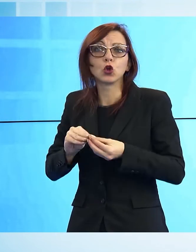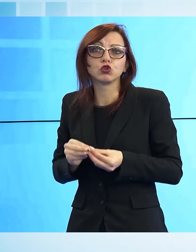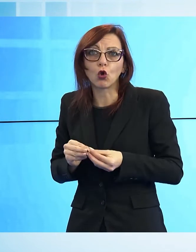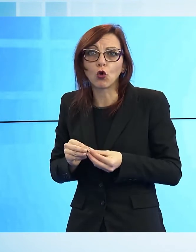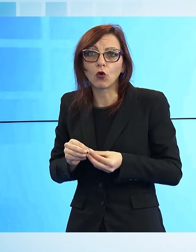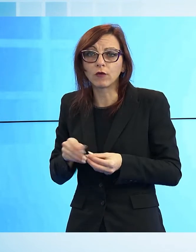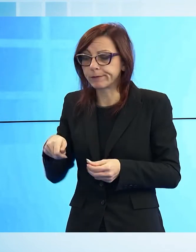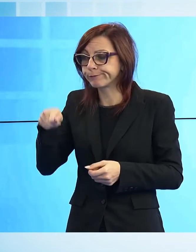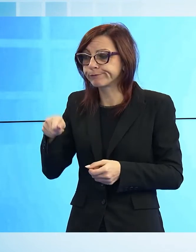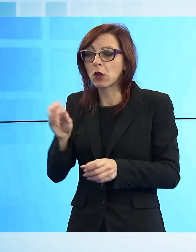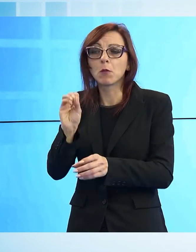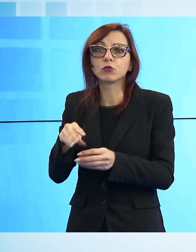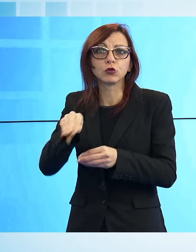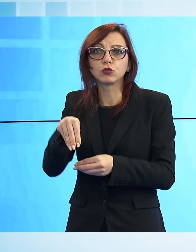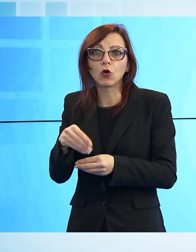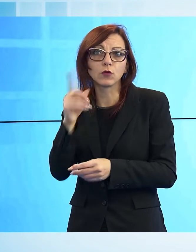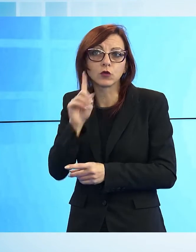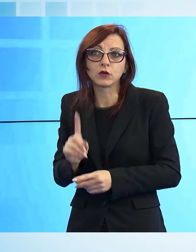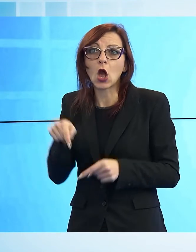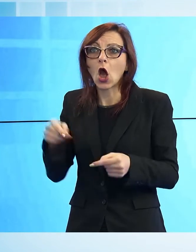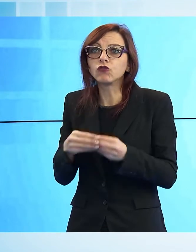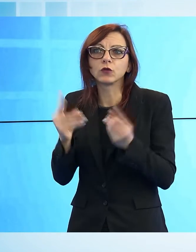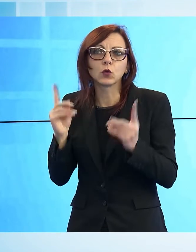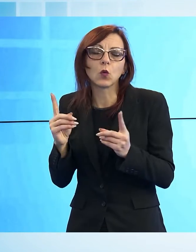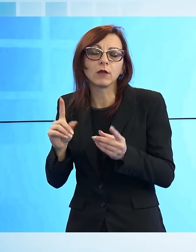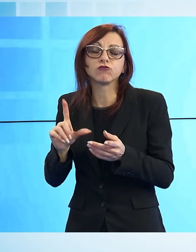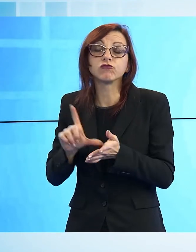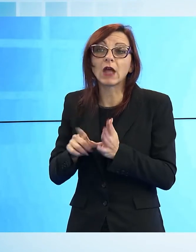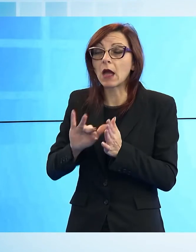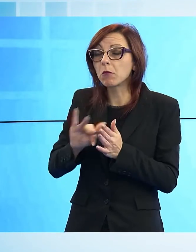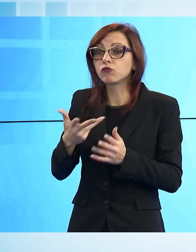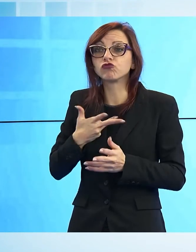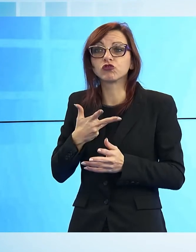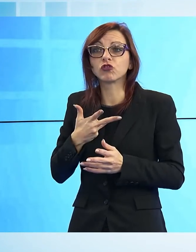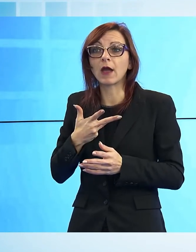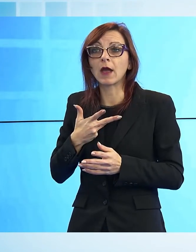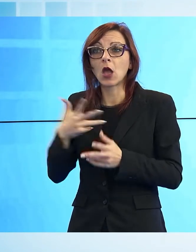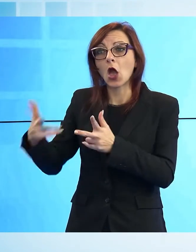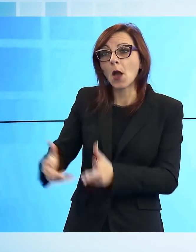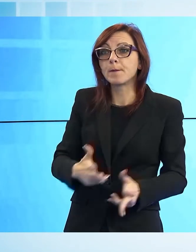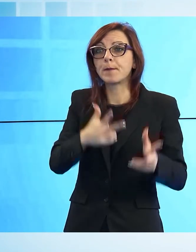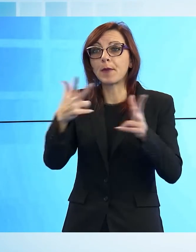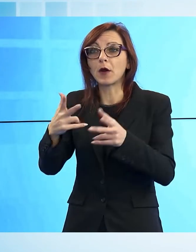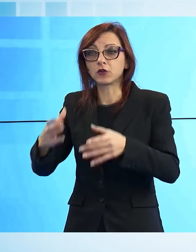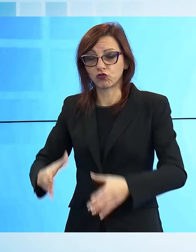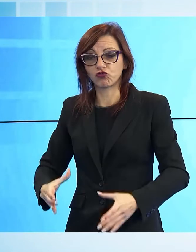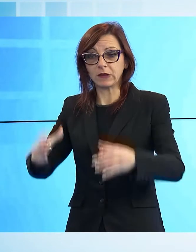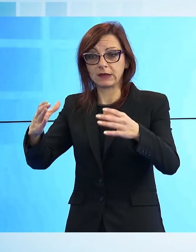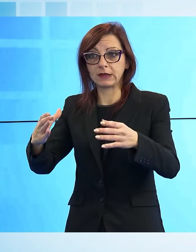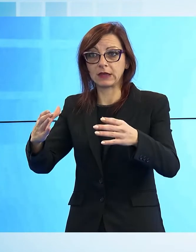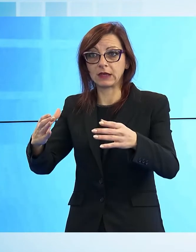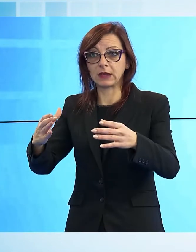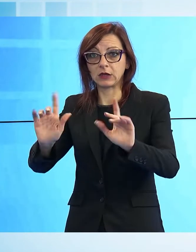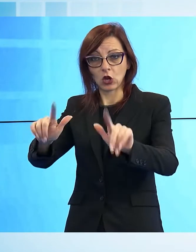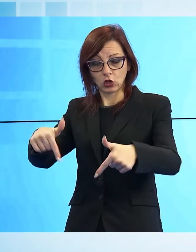cani. Allora noi oggi che si è fatto? Per accelerare un po' i tempi abbiamo deciso di venire e di portare i cestini donati da Difendere